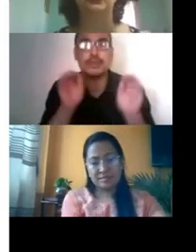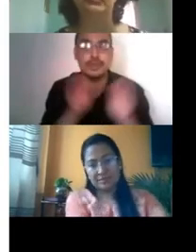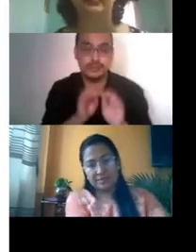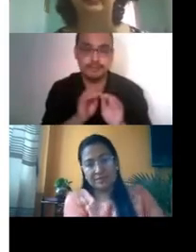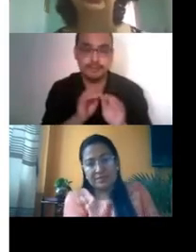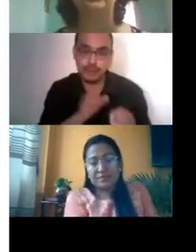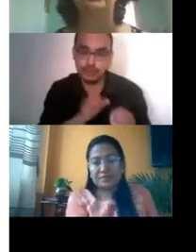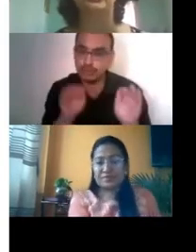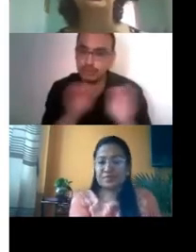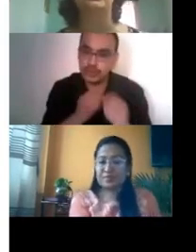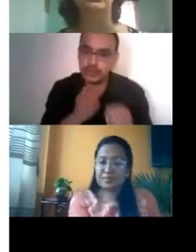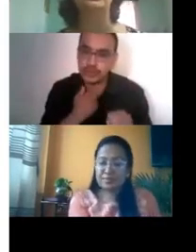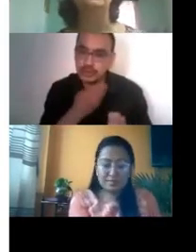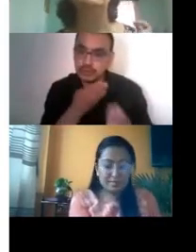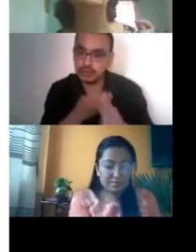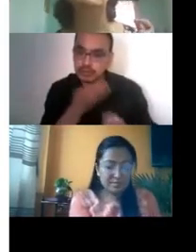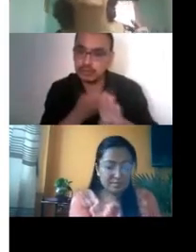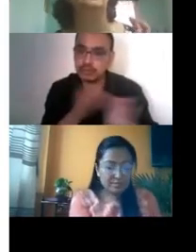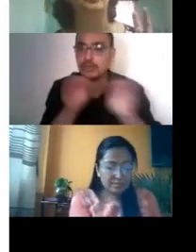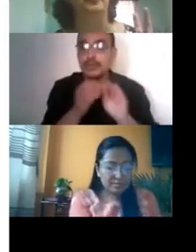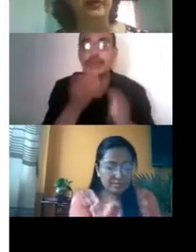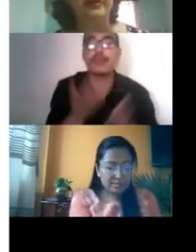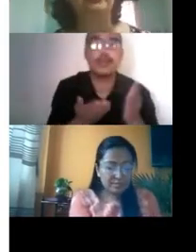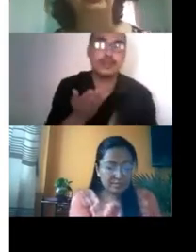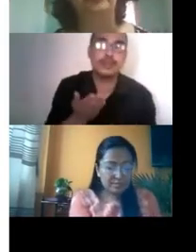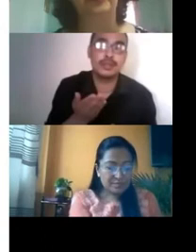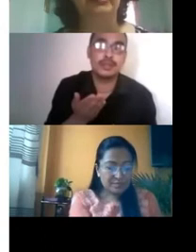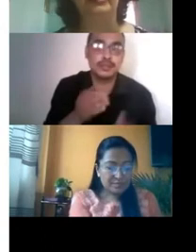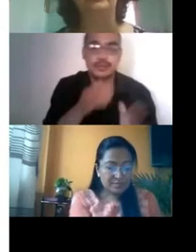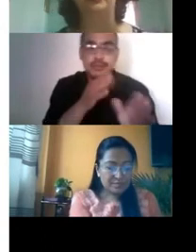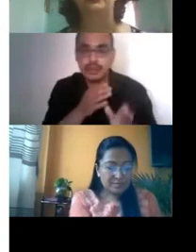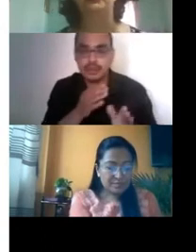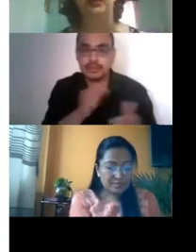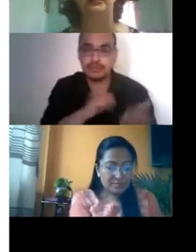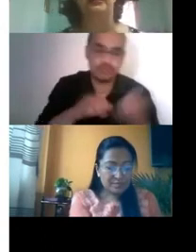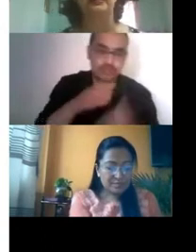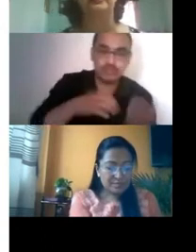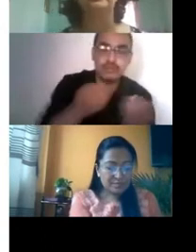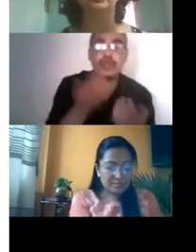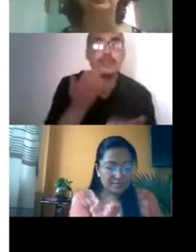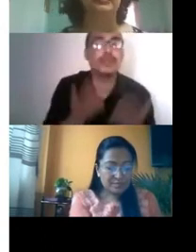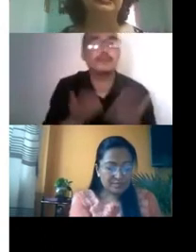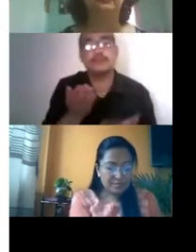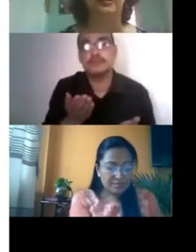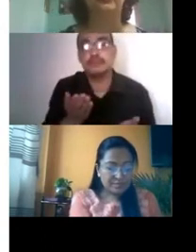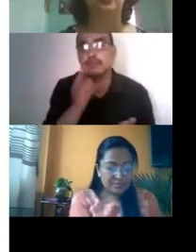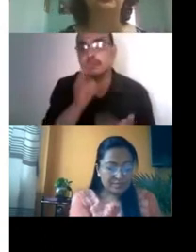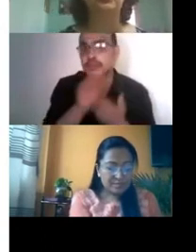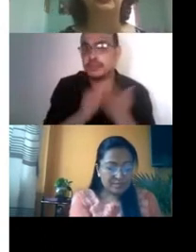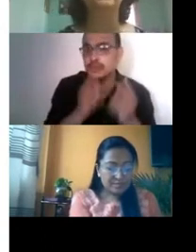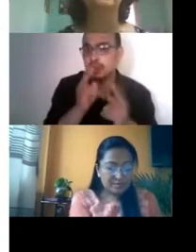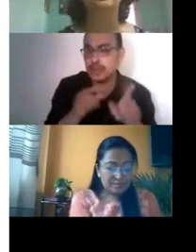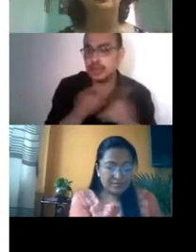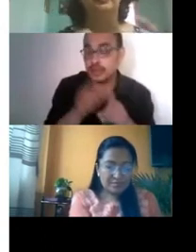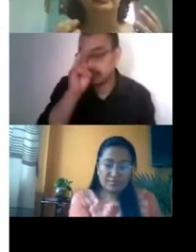यौन इच्छा विपरीत सम्बन्ध राख्ने होला, त्यसै गरेर वैवाहिक बलात्कारका कुराहरू होलान् होइन, यस्ता कुराहरू,